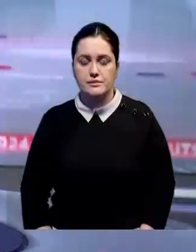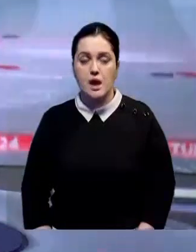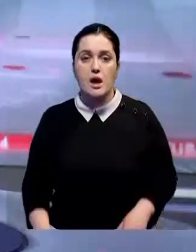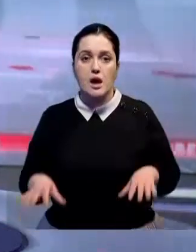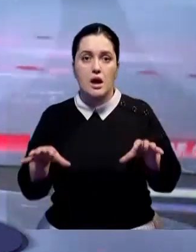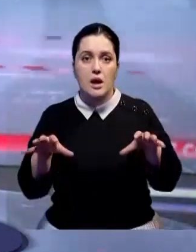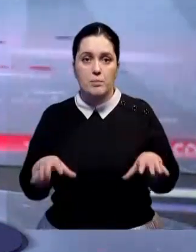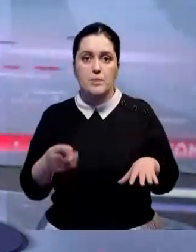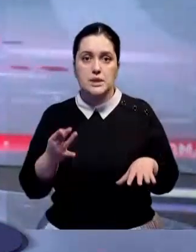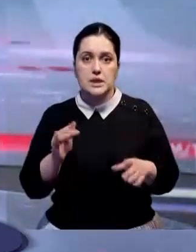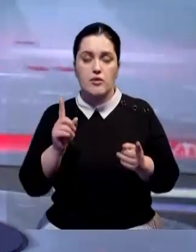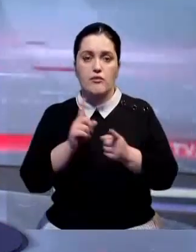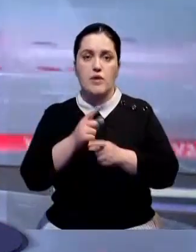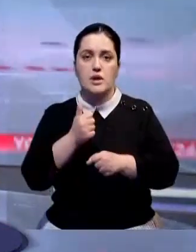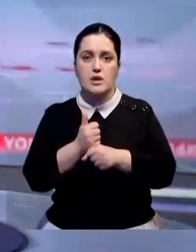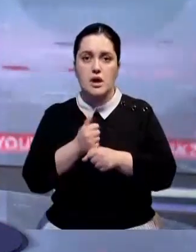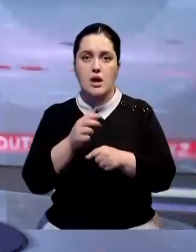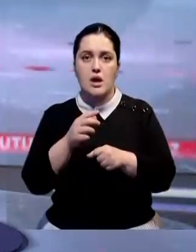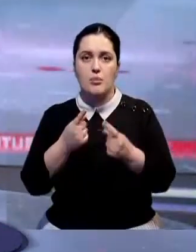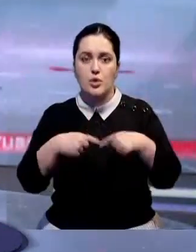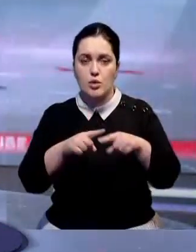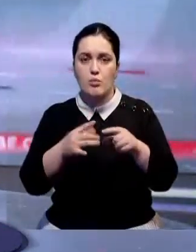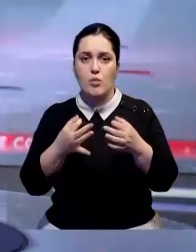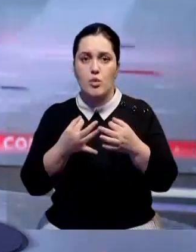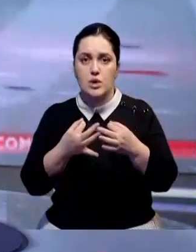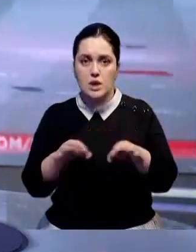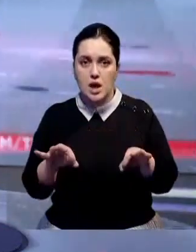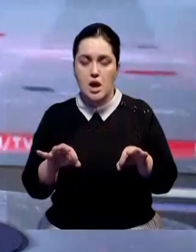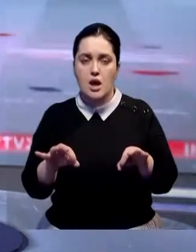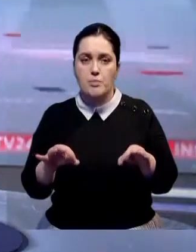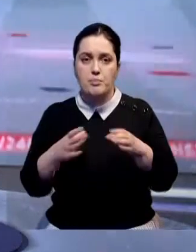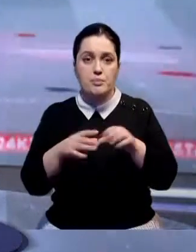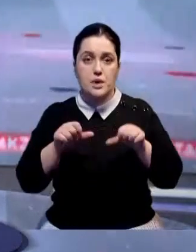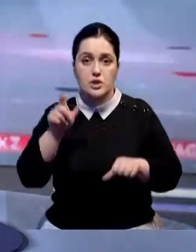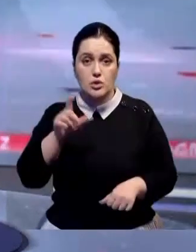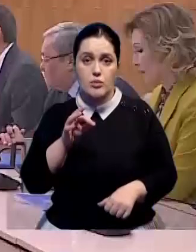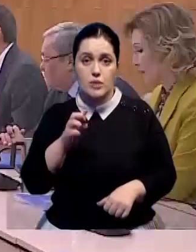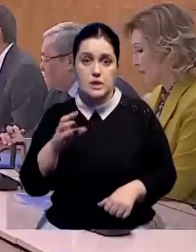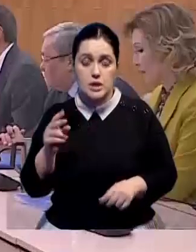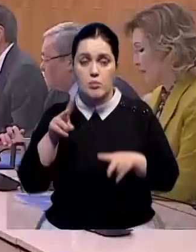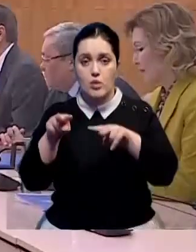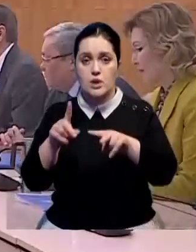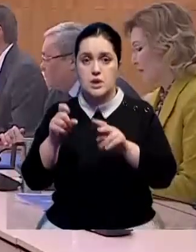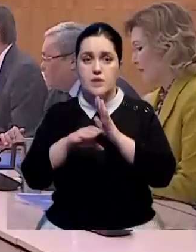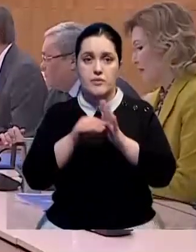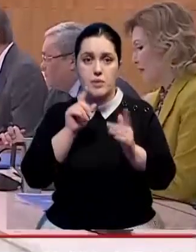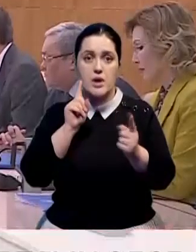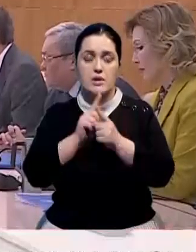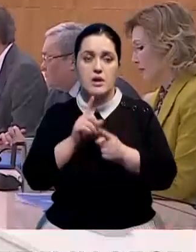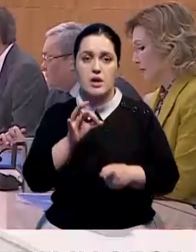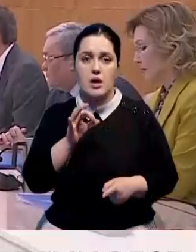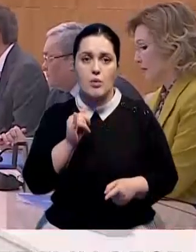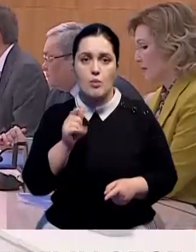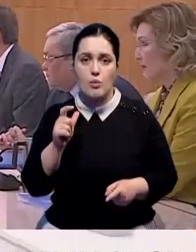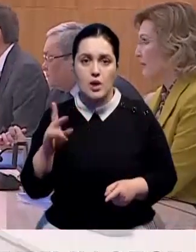И председатель ЦИК встретился с главой миссии Бюро по демократическим институтам и правам человека ОБСЕ по наблюдению за выборами.